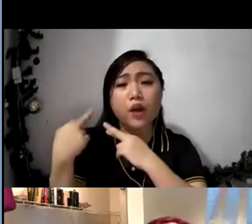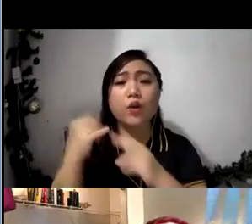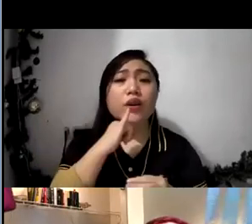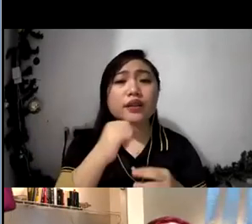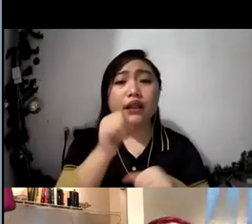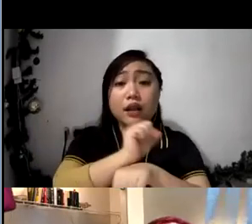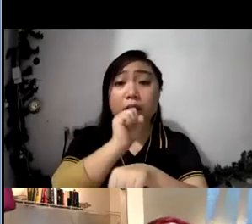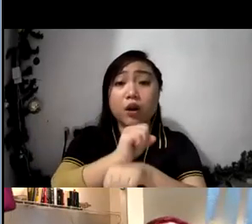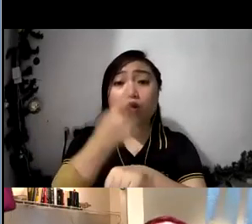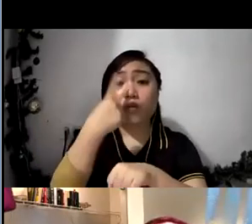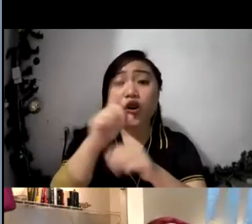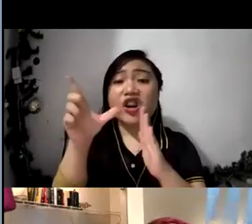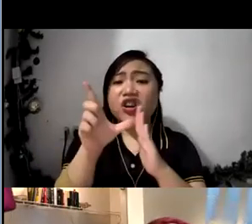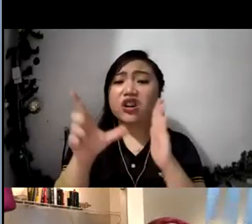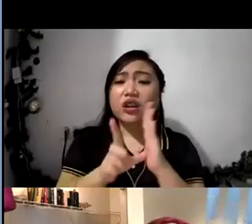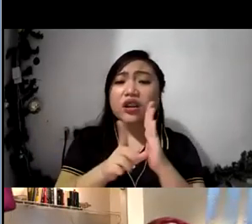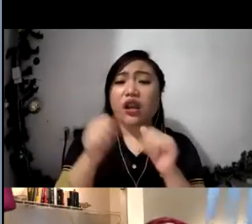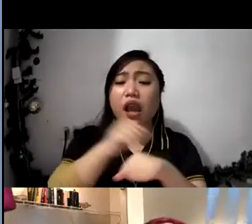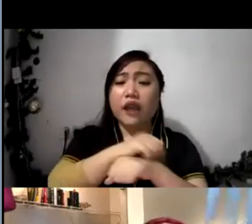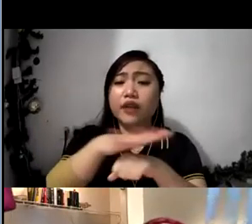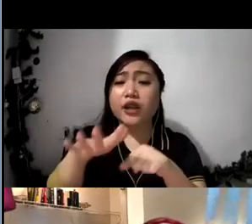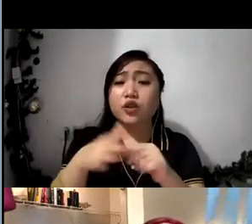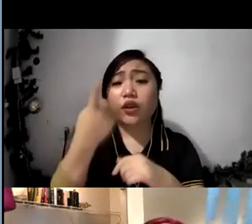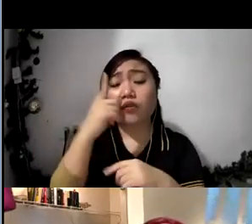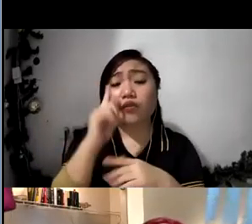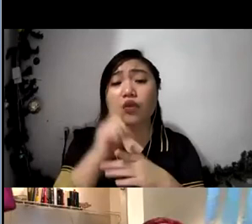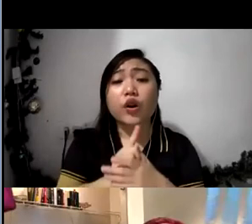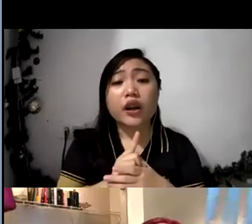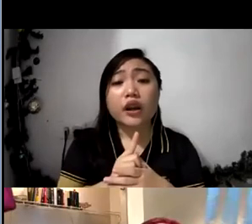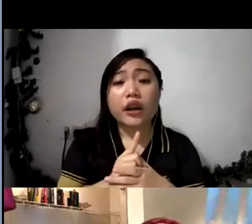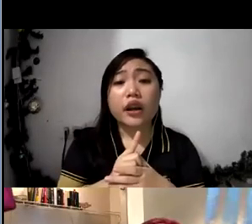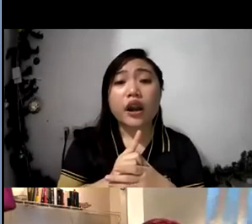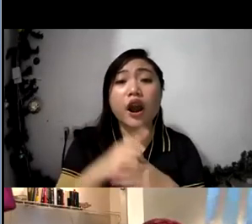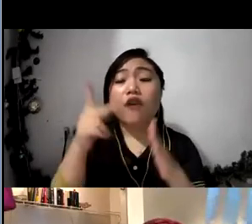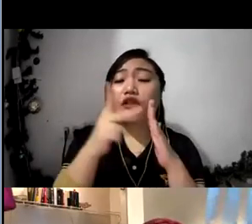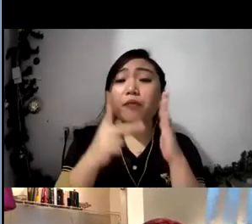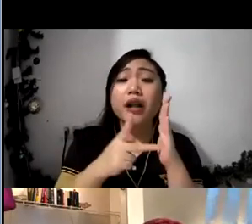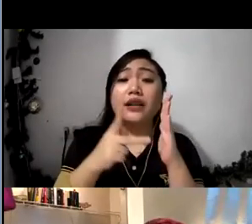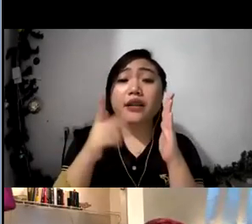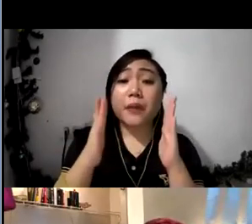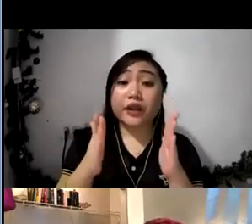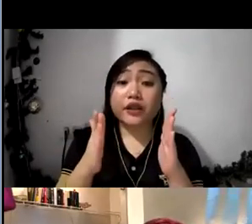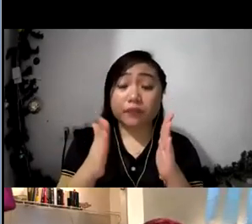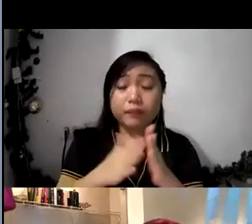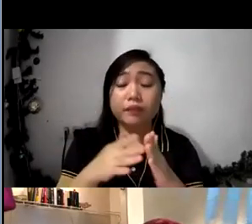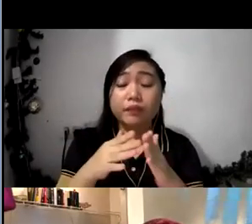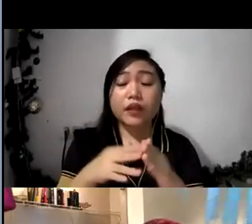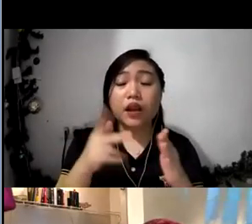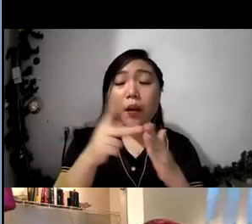legislative advisory, no, dun sa mga policy policy involving